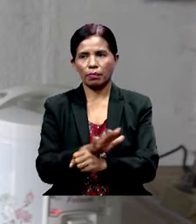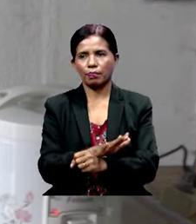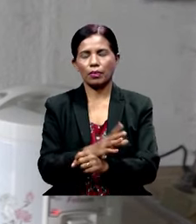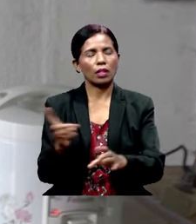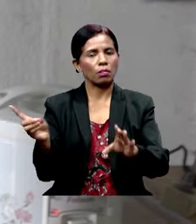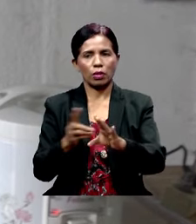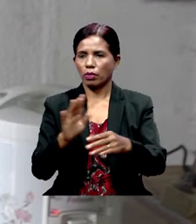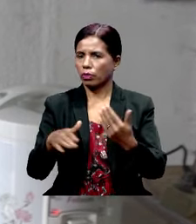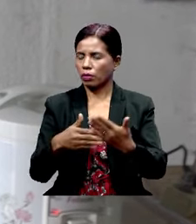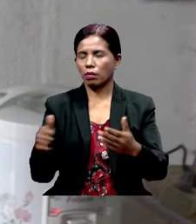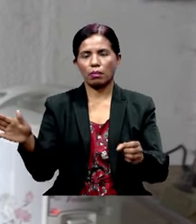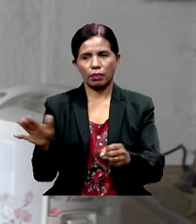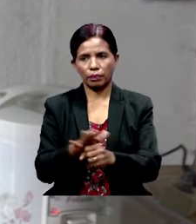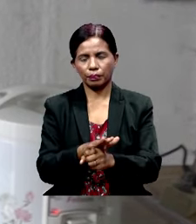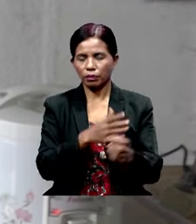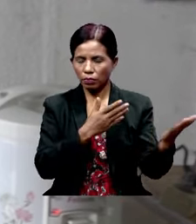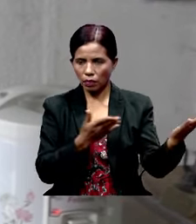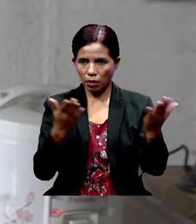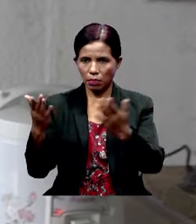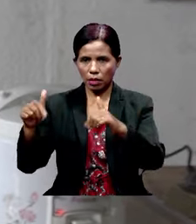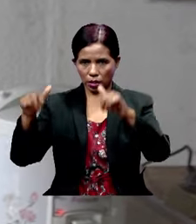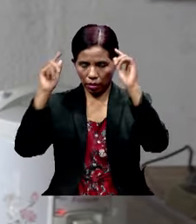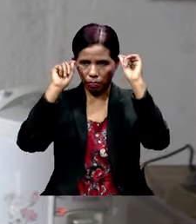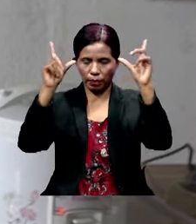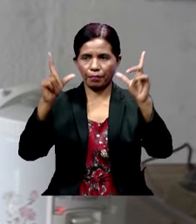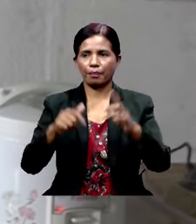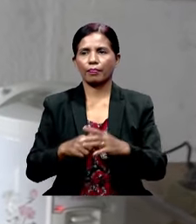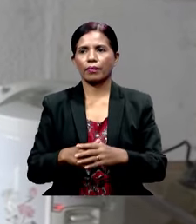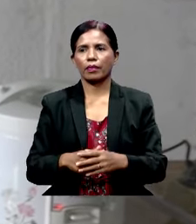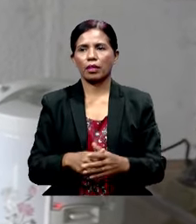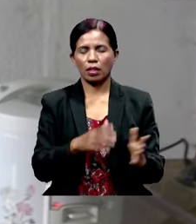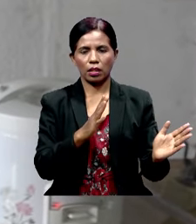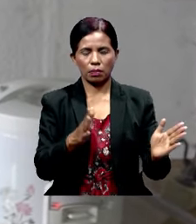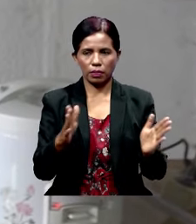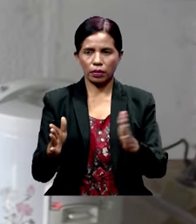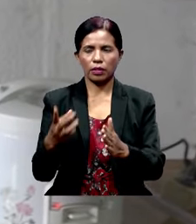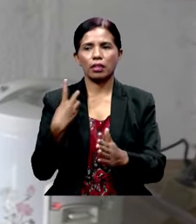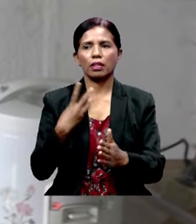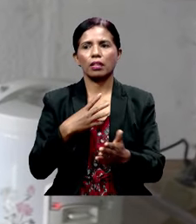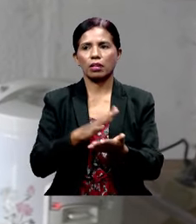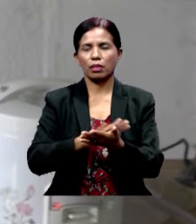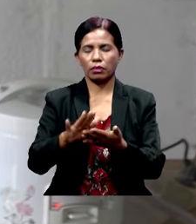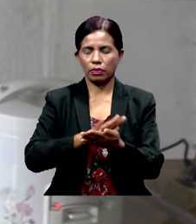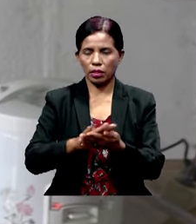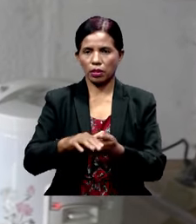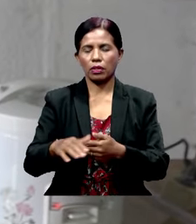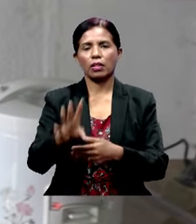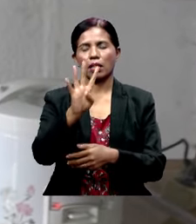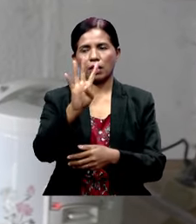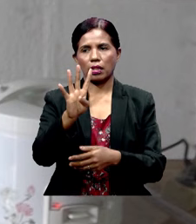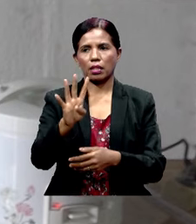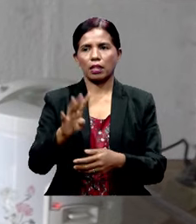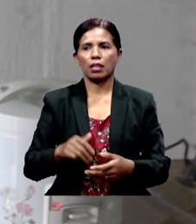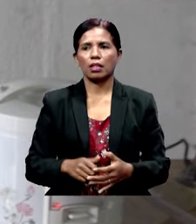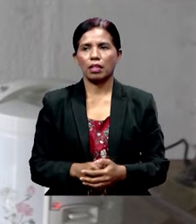dokumentu so kompletu nemak nya tau mai to Timor Ya kan, nyinya proseso, kita fase to dalah hat, kita fase to